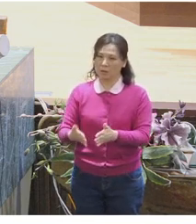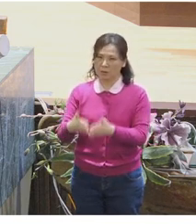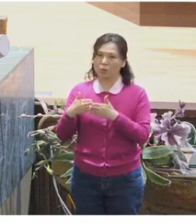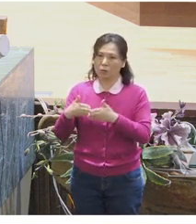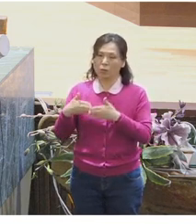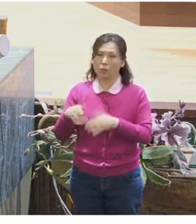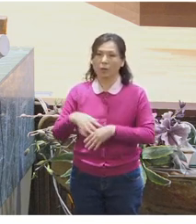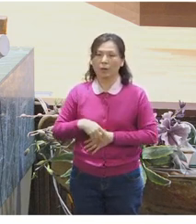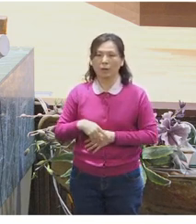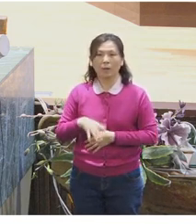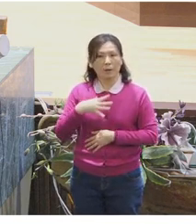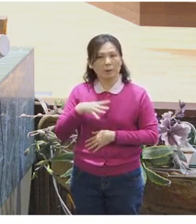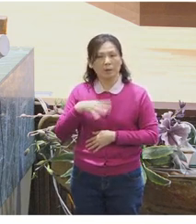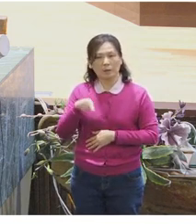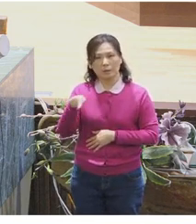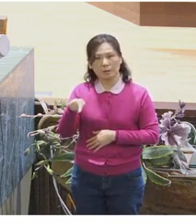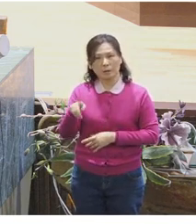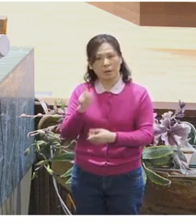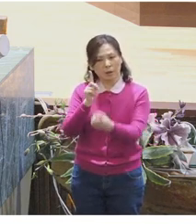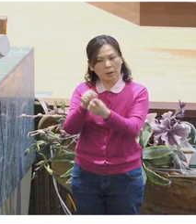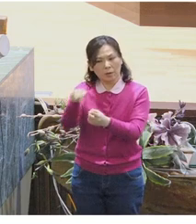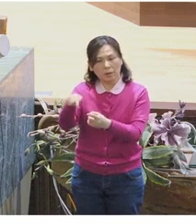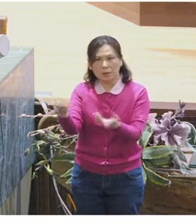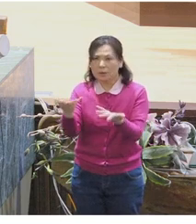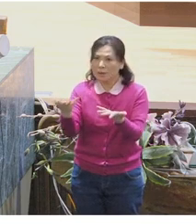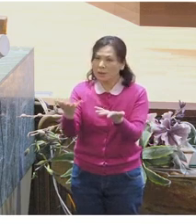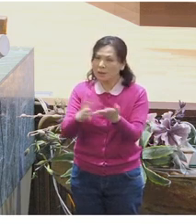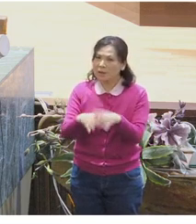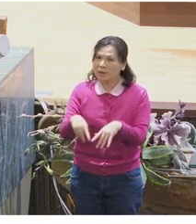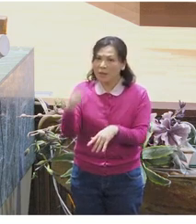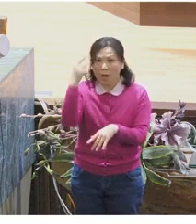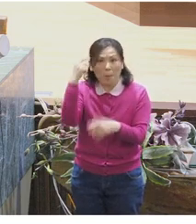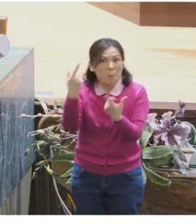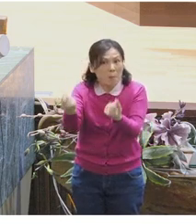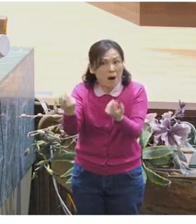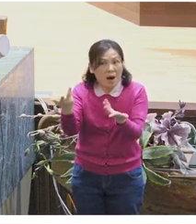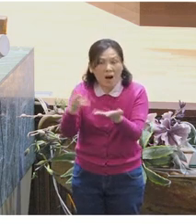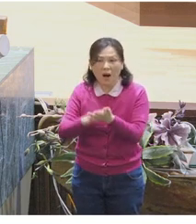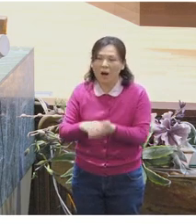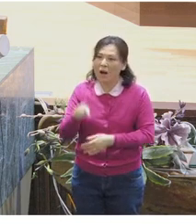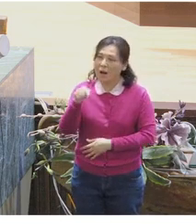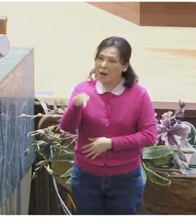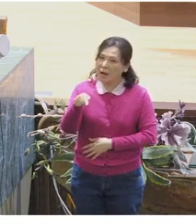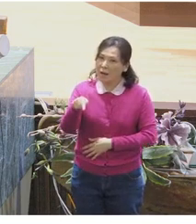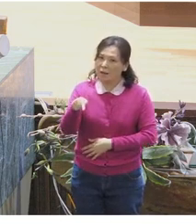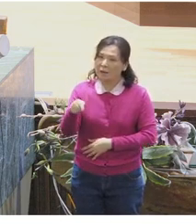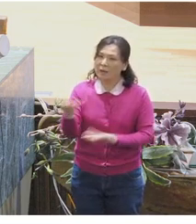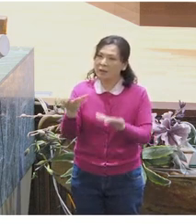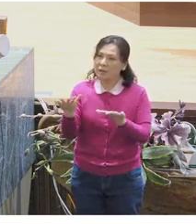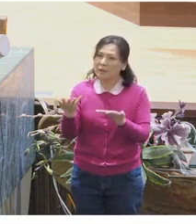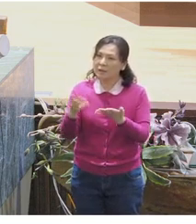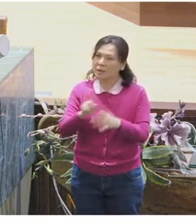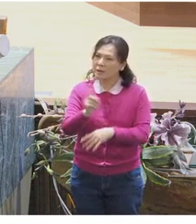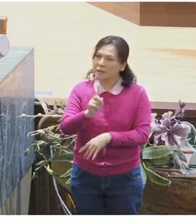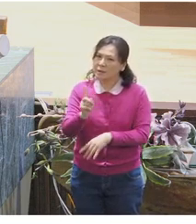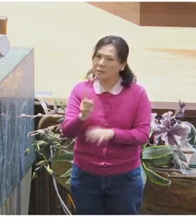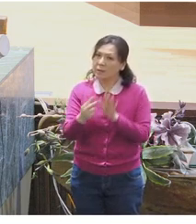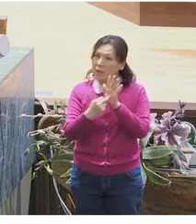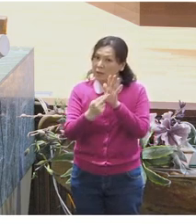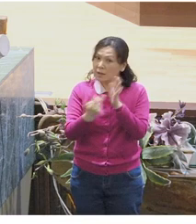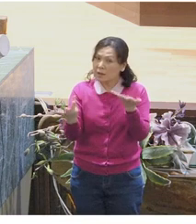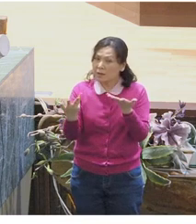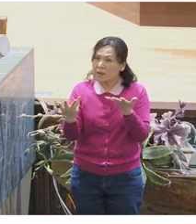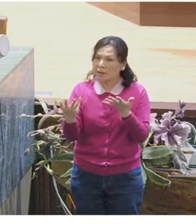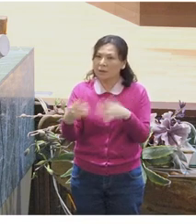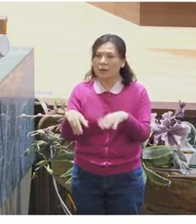识那个问题，觉得说我们对这个问题有没有共同认识，跟那个问题的 identify， 就是怎么样去说这个问题具